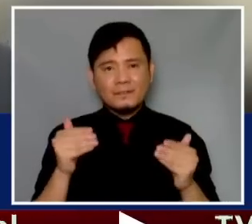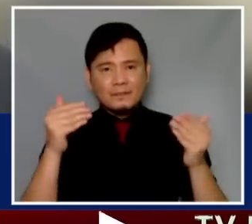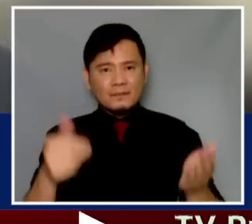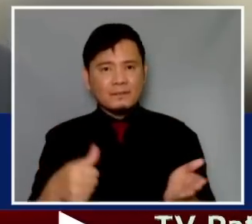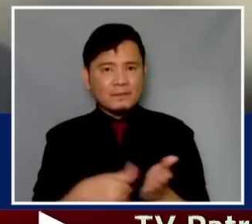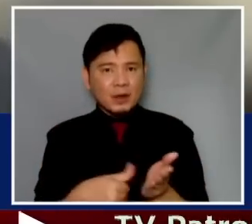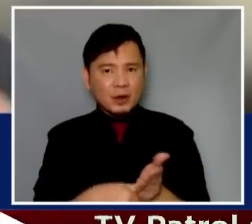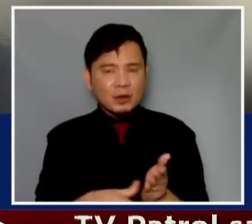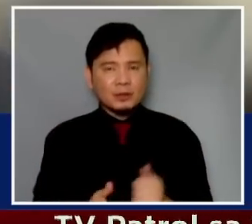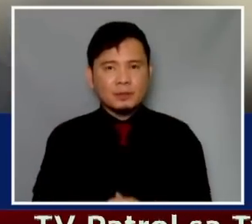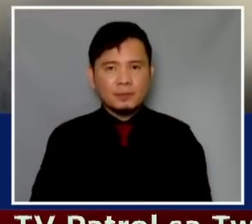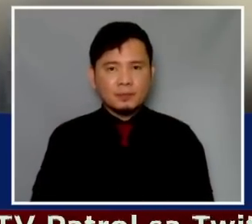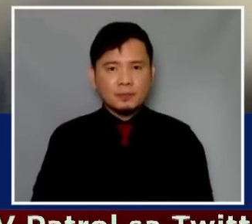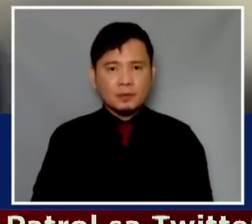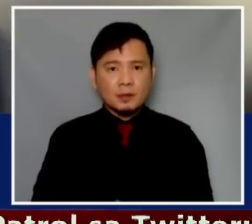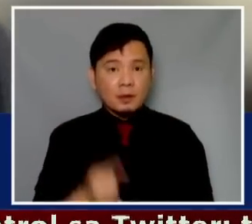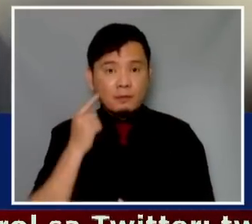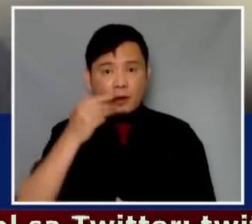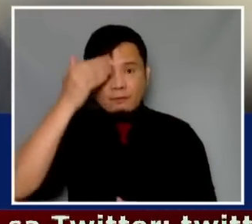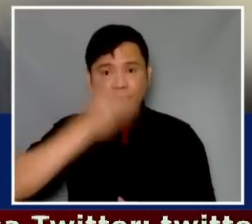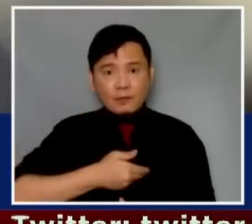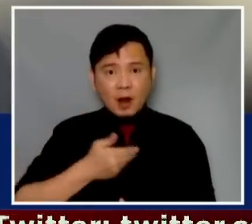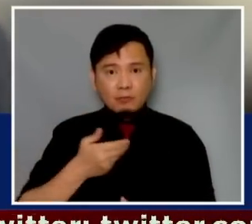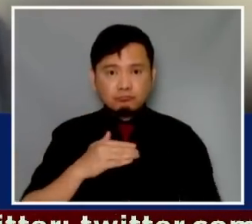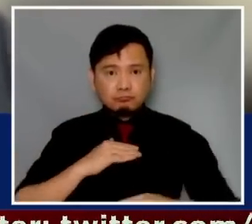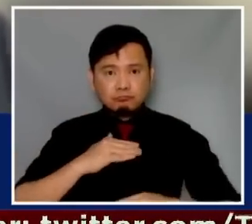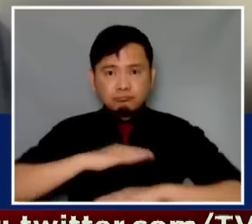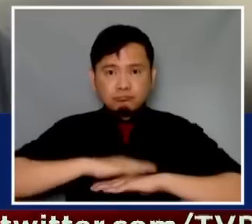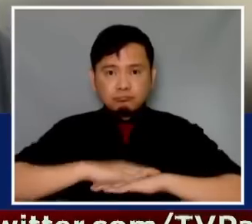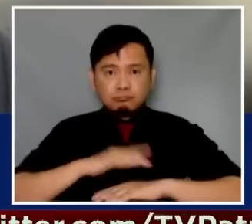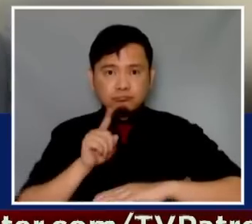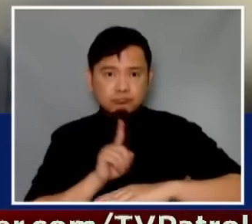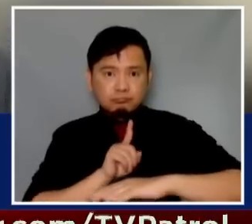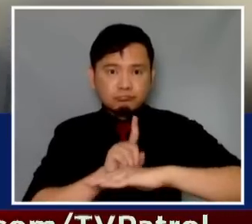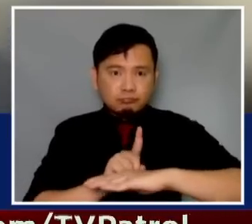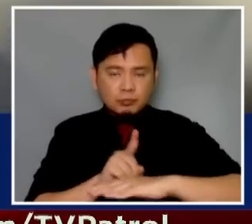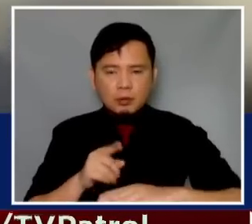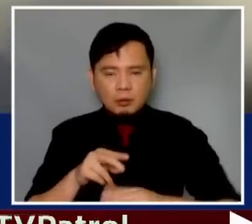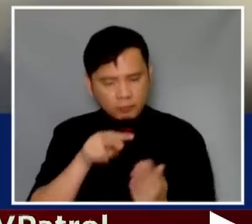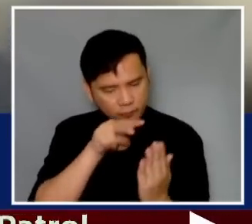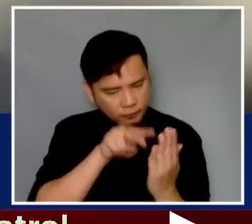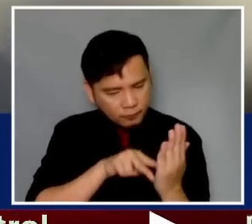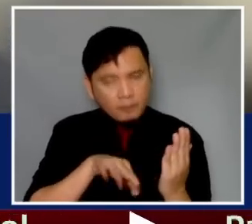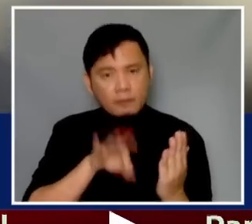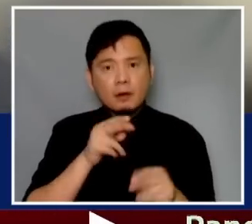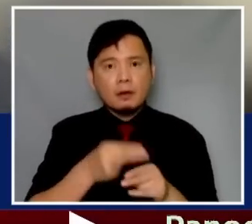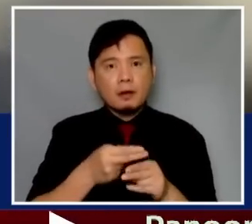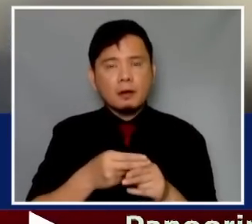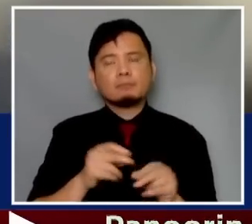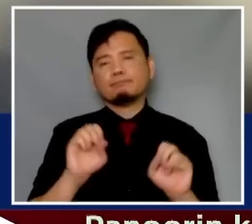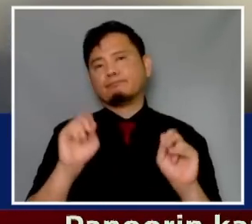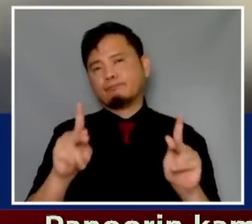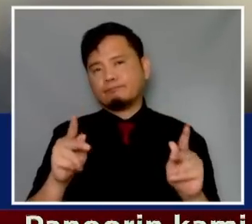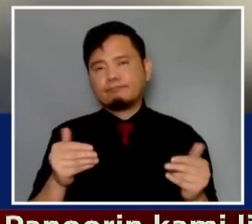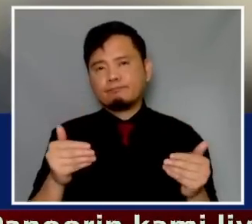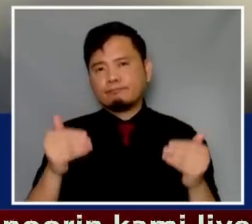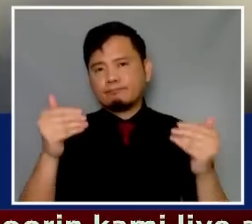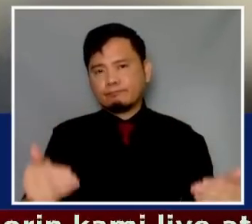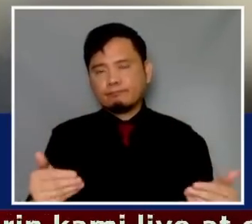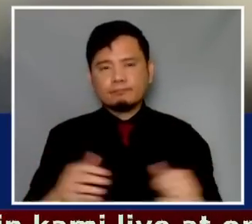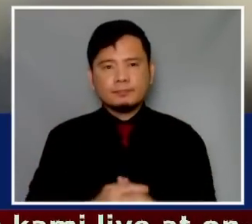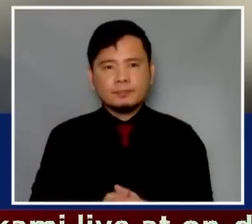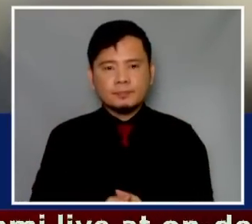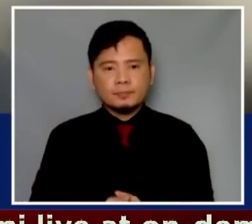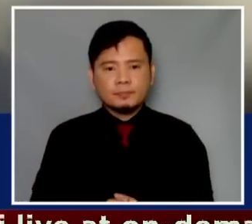pagpasok pa lamang, at ang pangalan nyo ay nasa loob ng presinto doon sa libro na ang tawag natin doon ay EDCVL, may picture po kayo